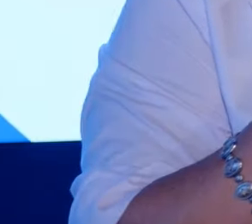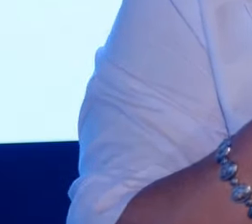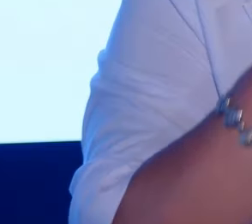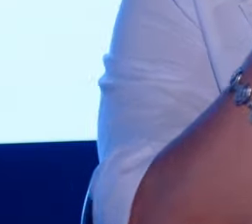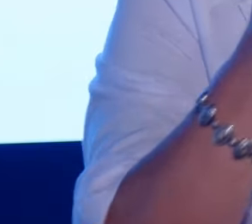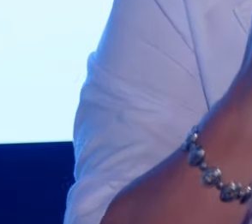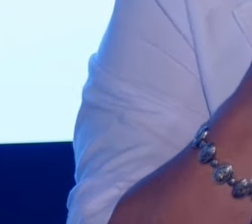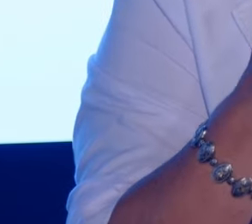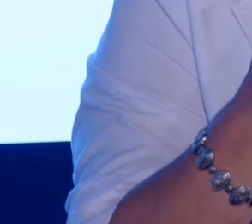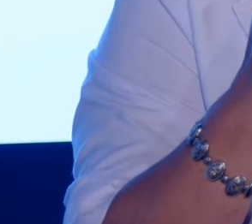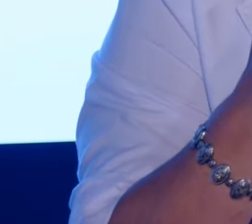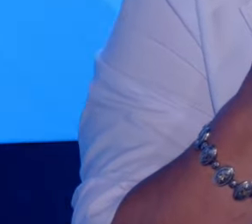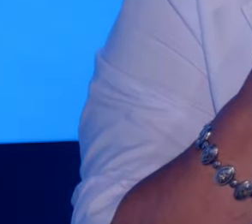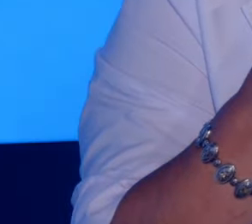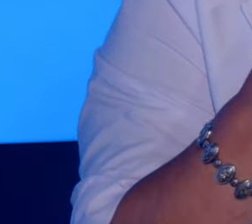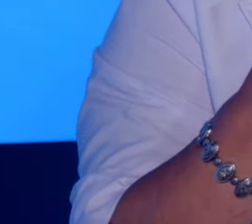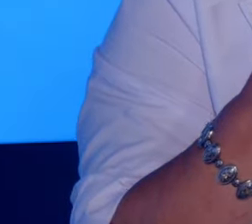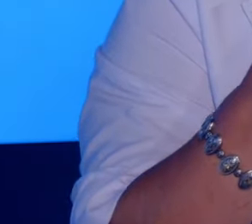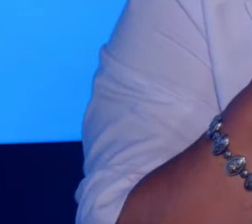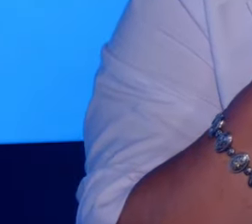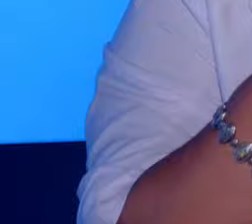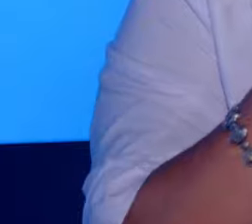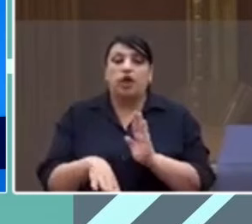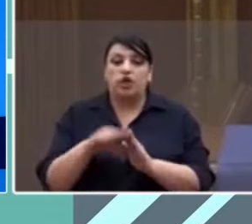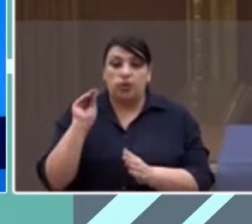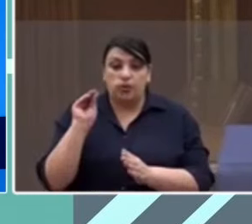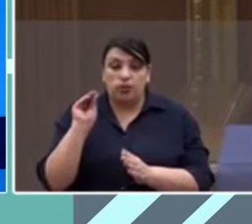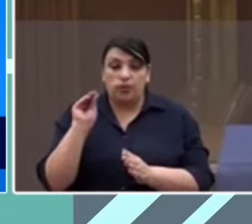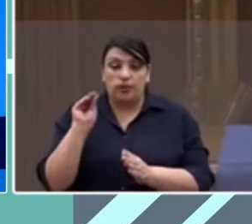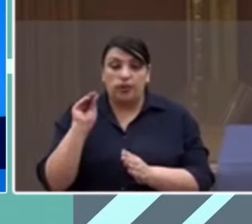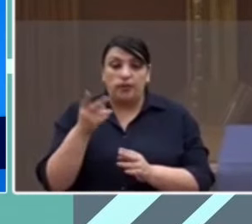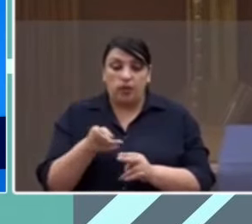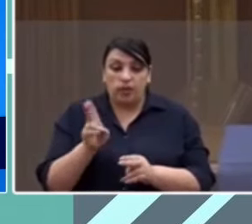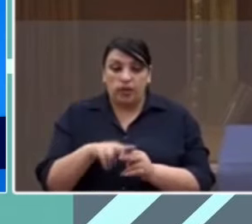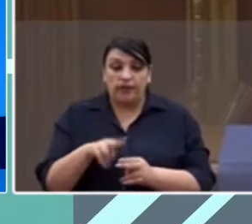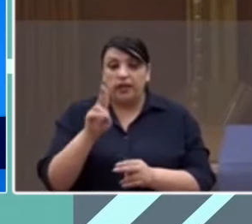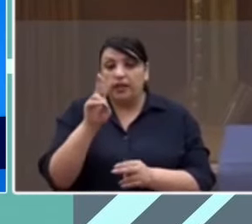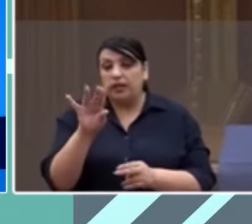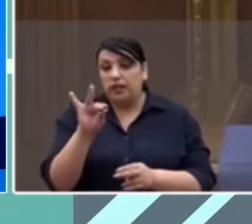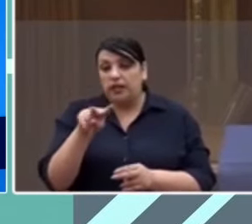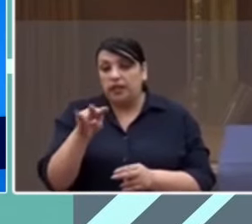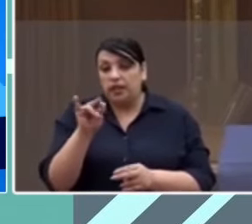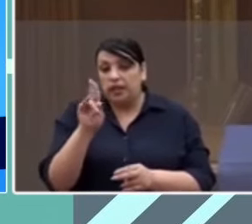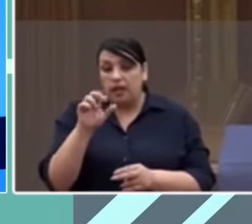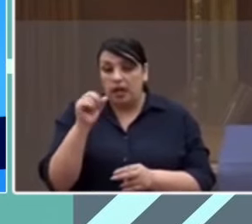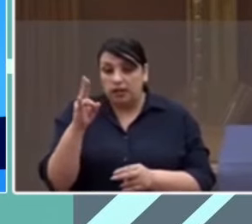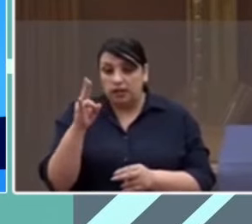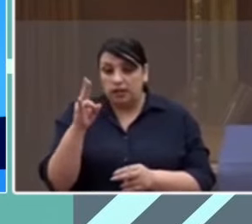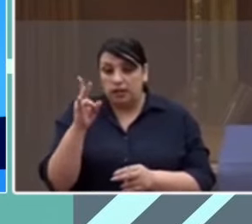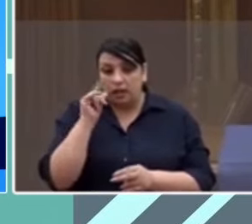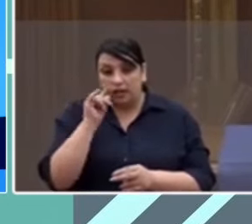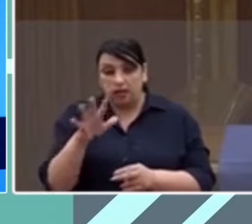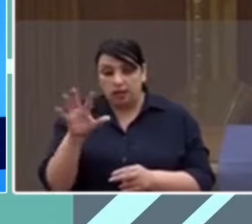բան տեսնել, դու այլ բանն ես տեսնում։ Ես ուզում եմ պնդել, համենայն դեպս իր բոլոր քայլերում հանրապետություն